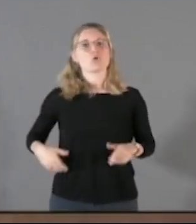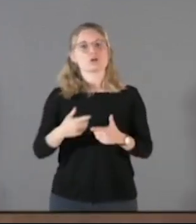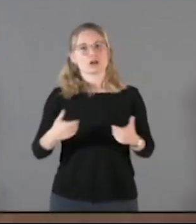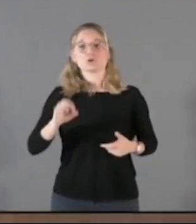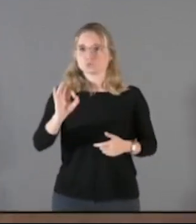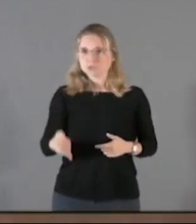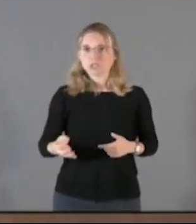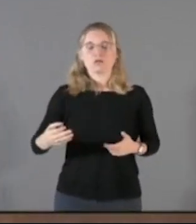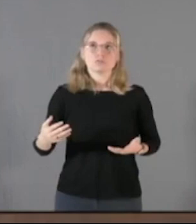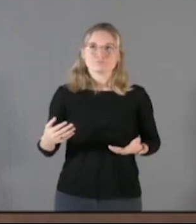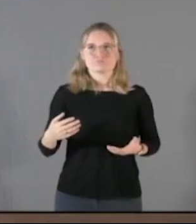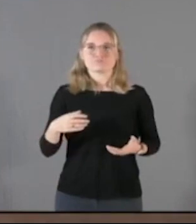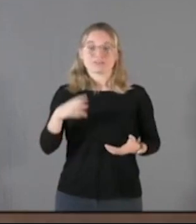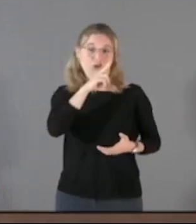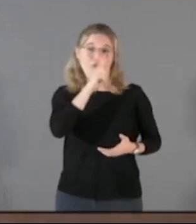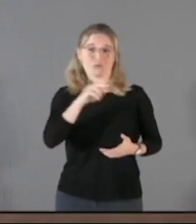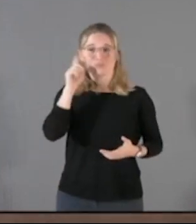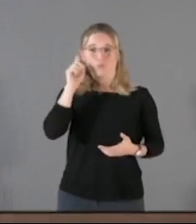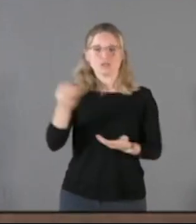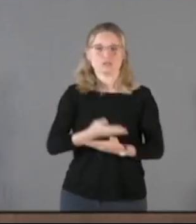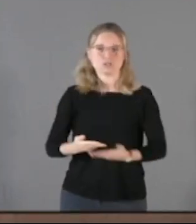dramatique, d'entendre la gauche se vanter